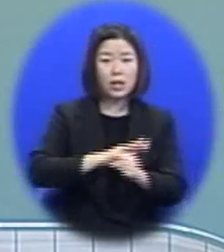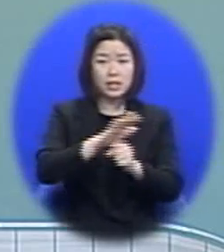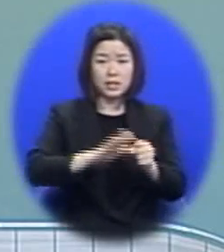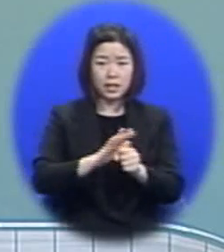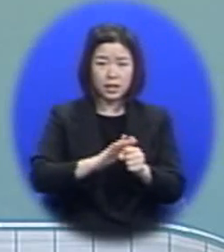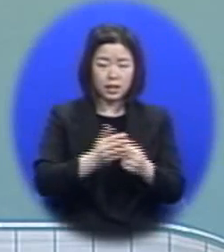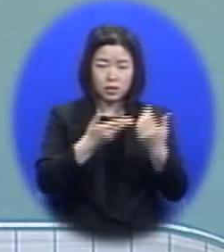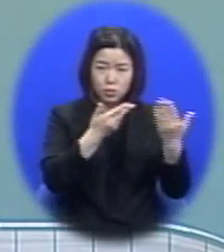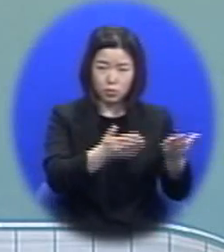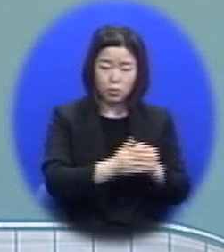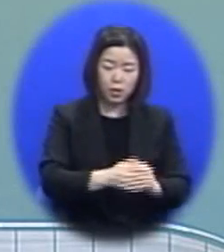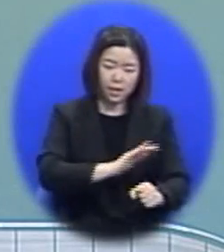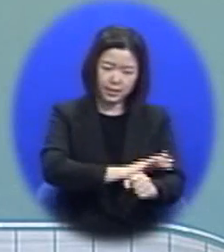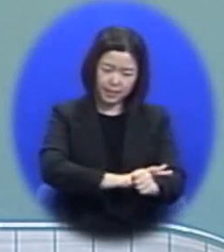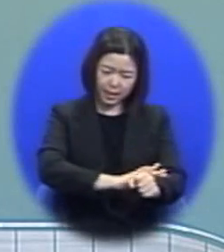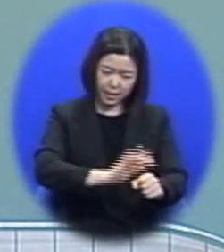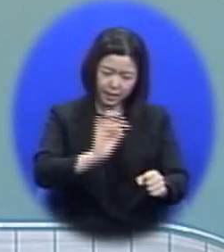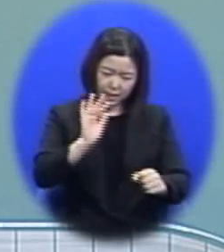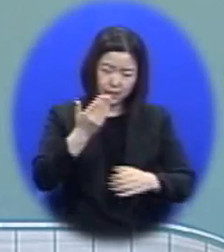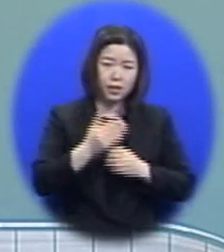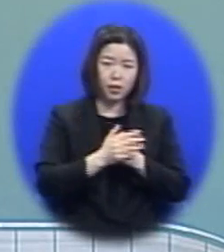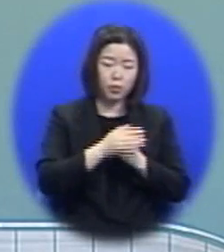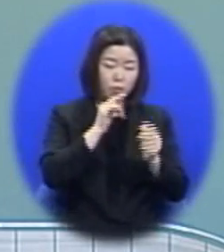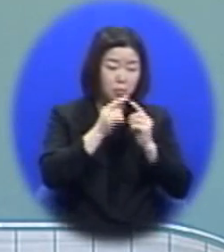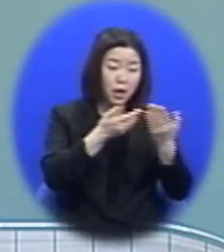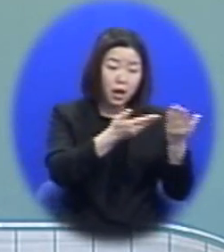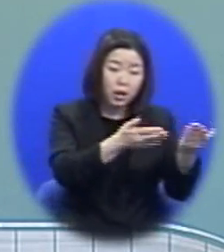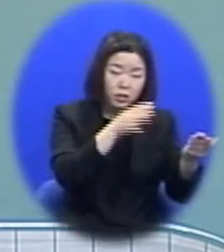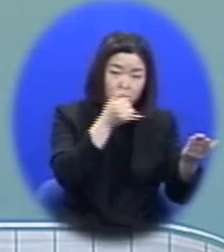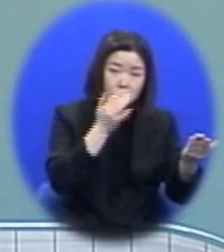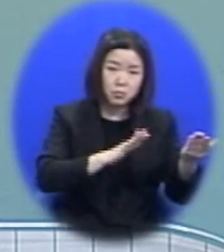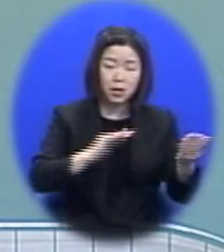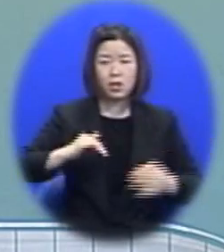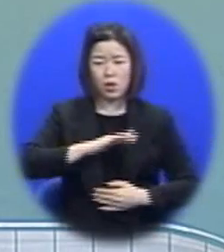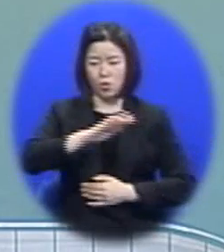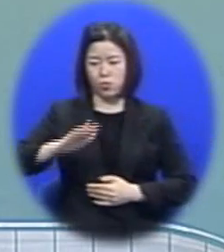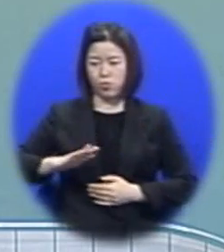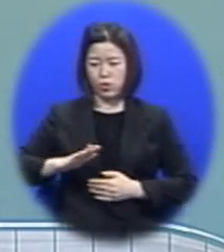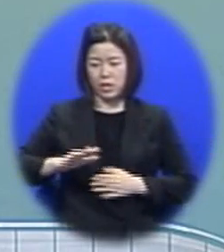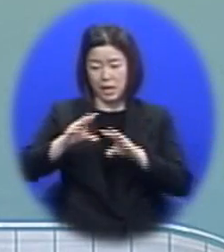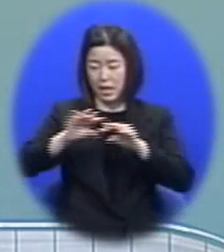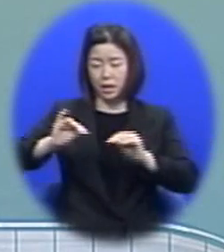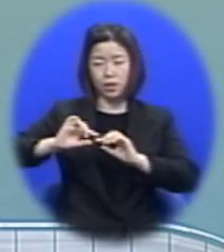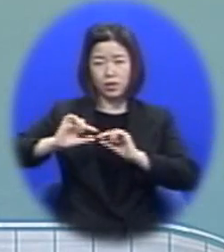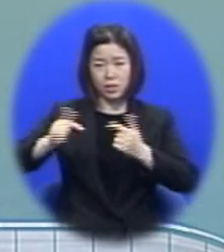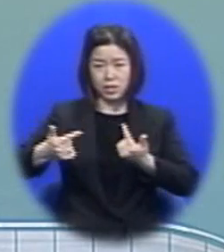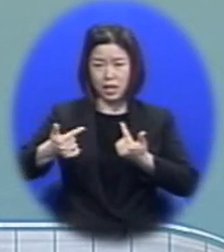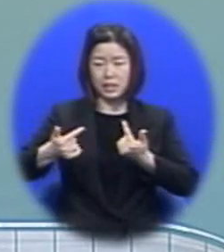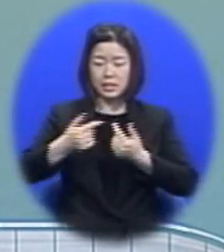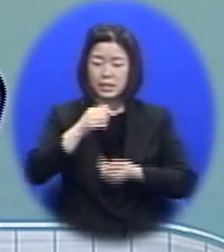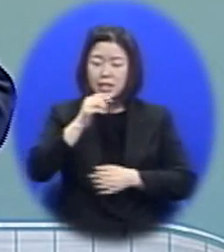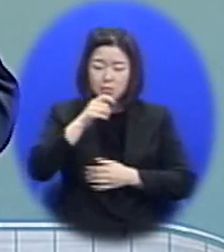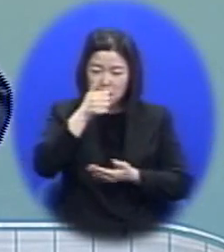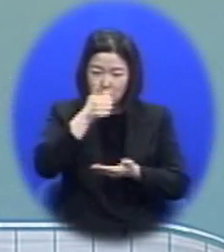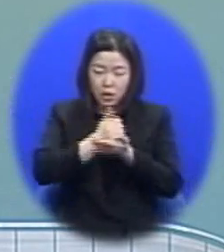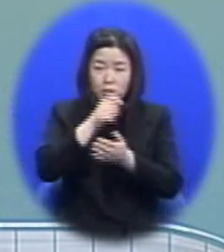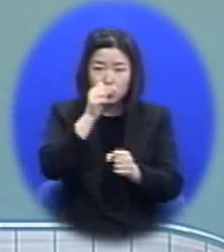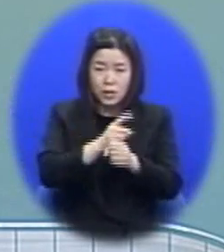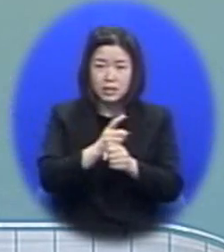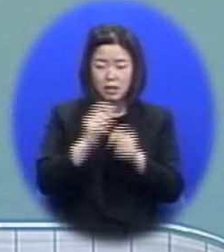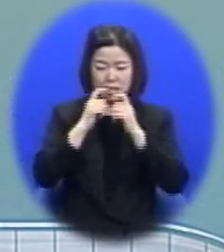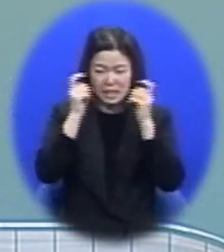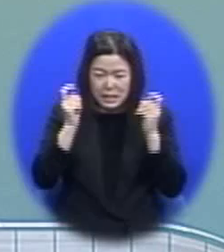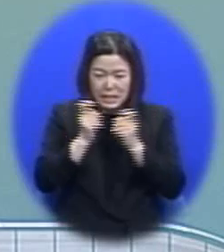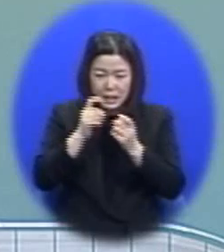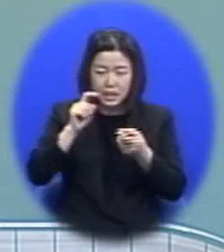잘되라고 하지만 우리의이 해결되지 않은이 죄성 이기적인이 본성이 자꾸